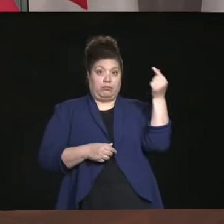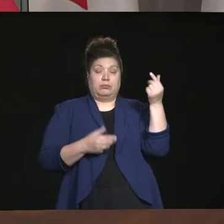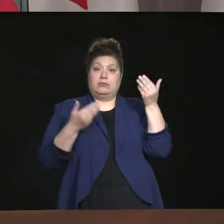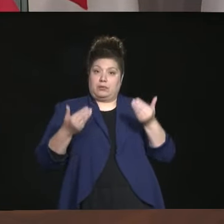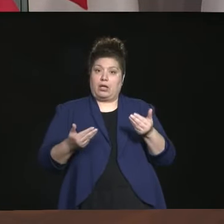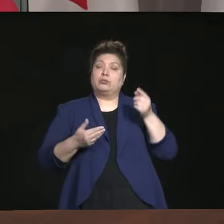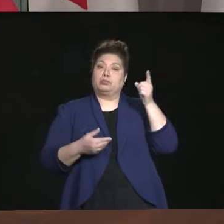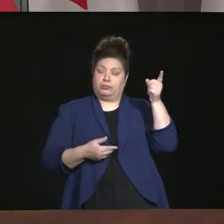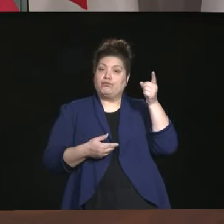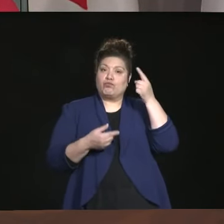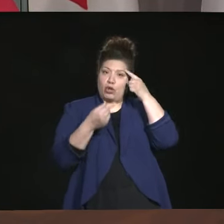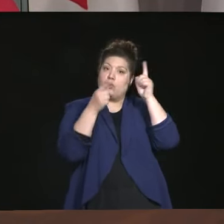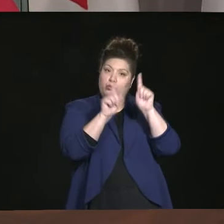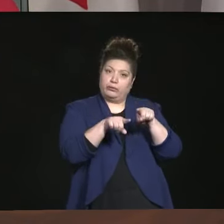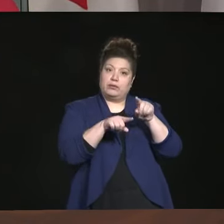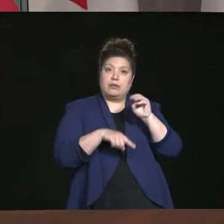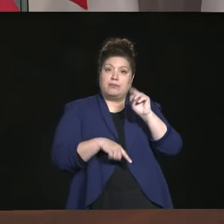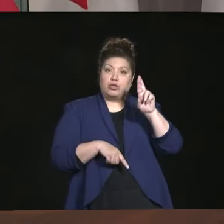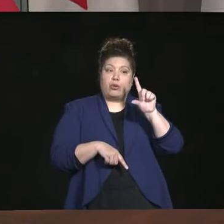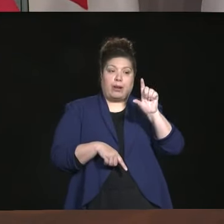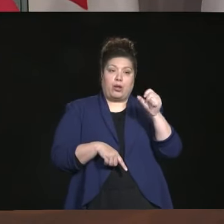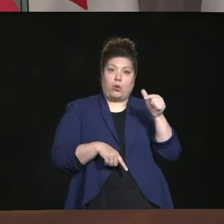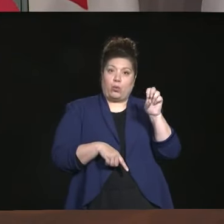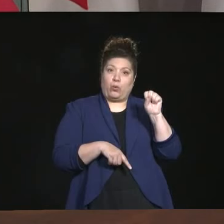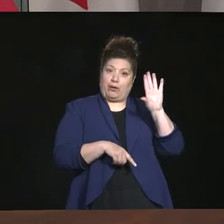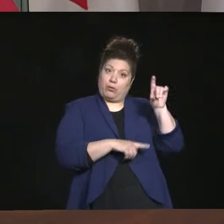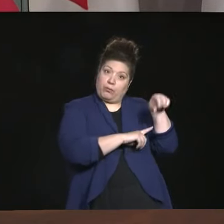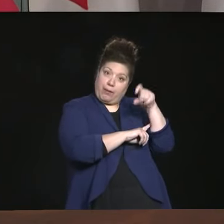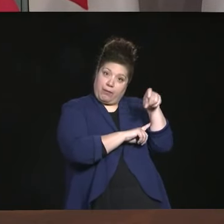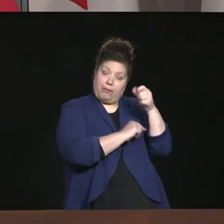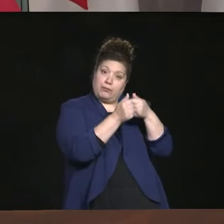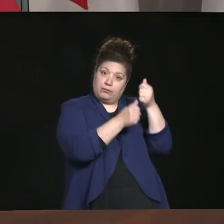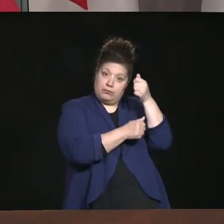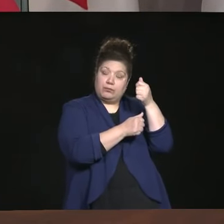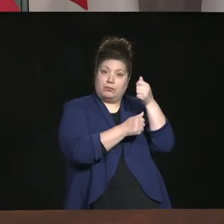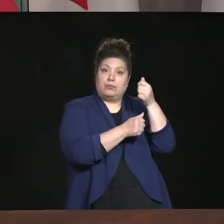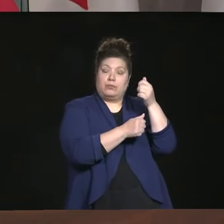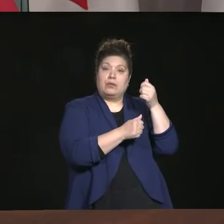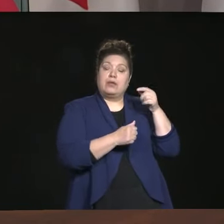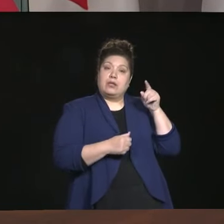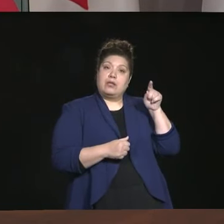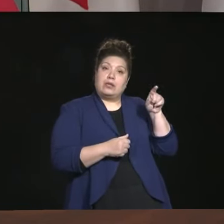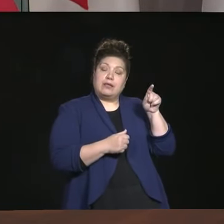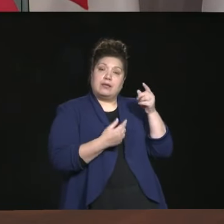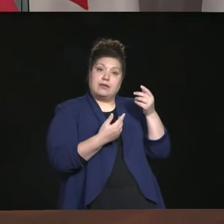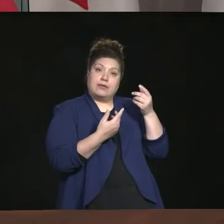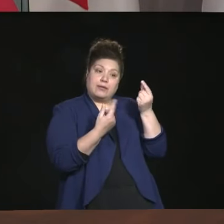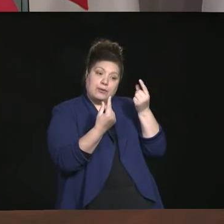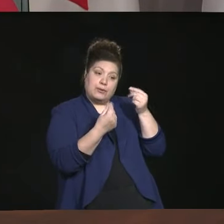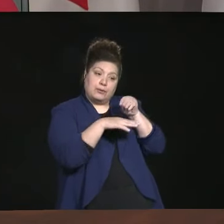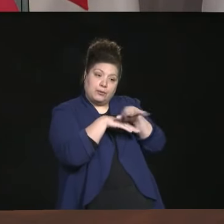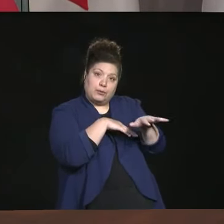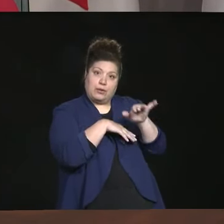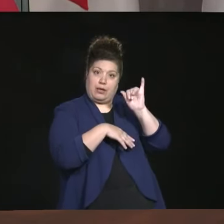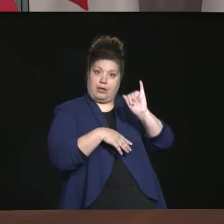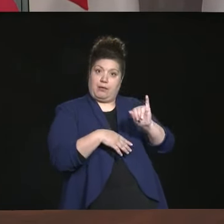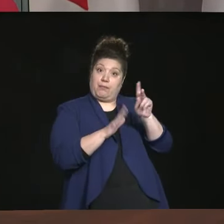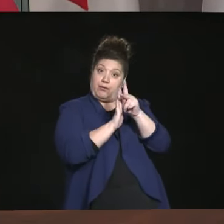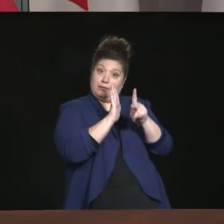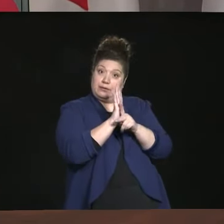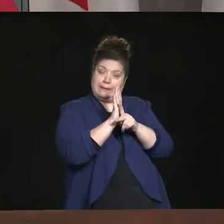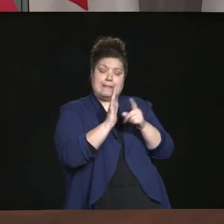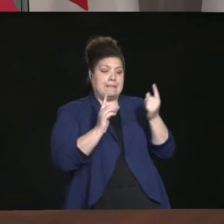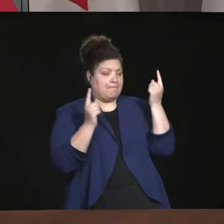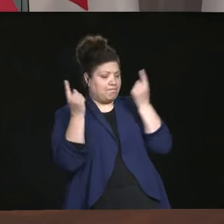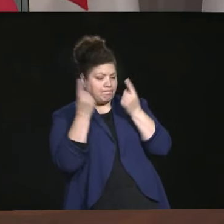doit trouver une façon équitable pour tous les travailleurs du Canada,